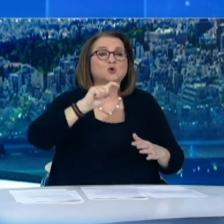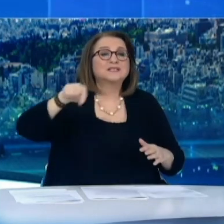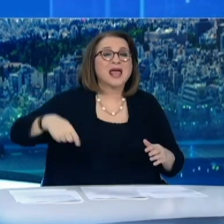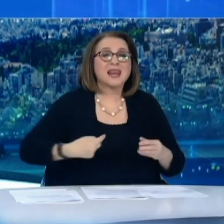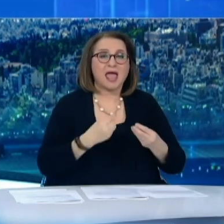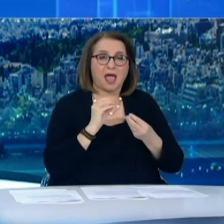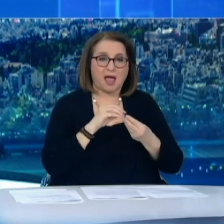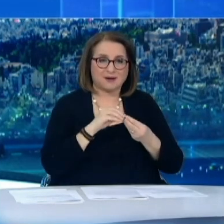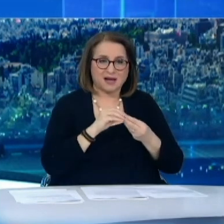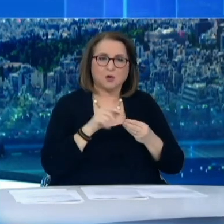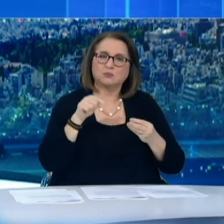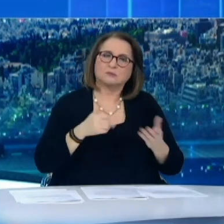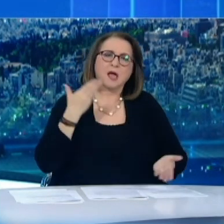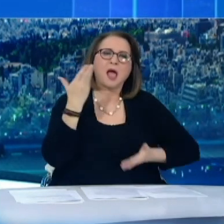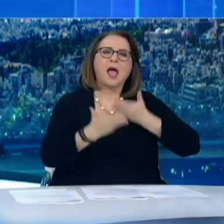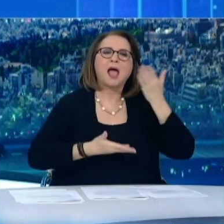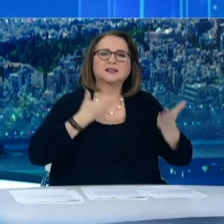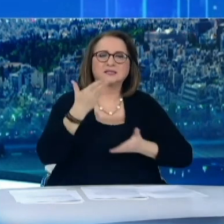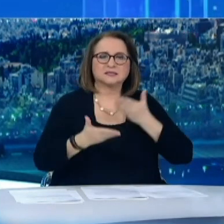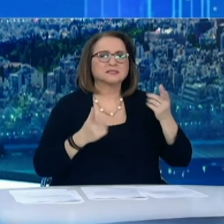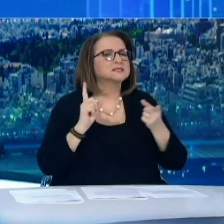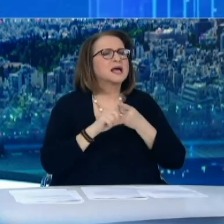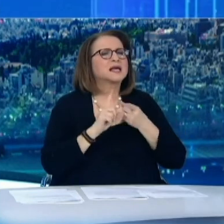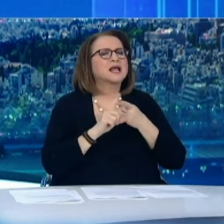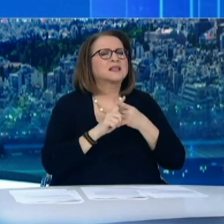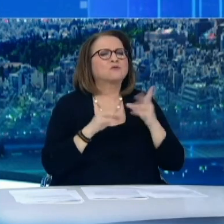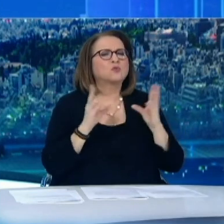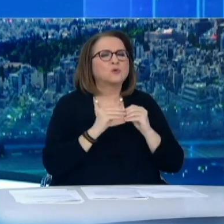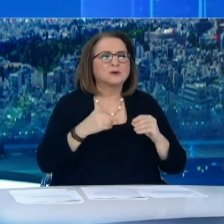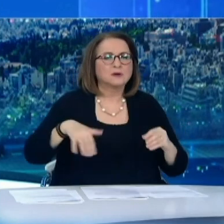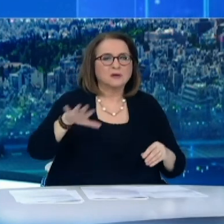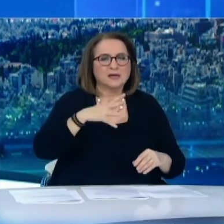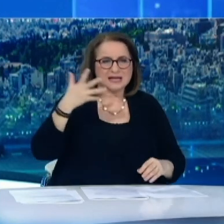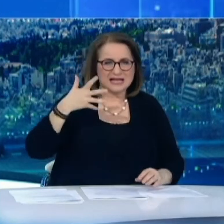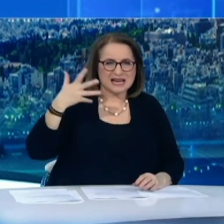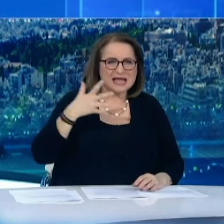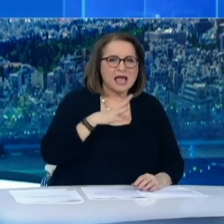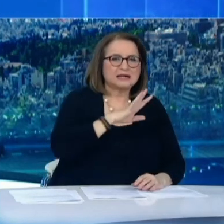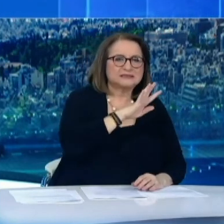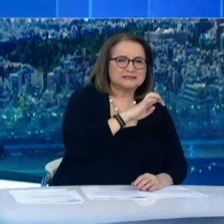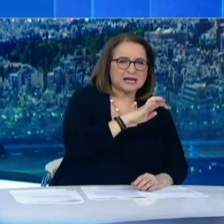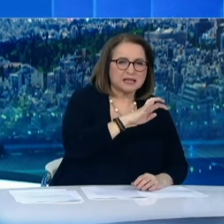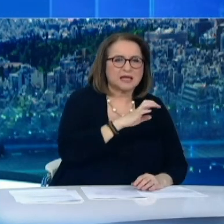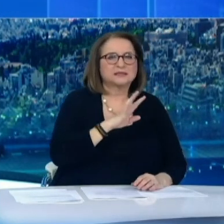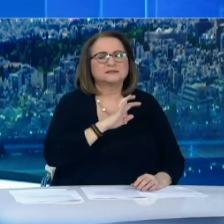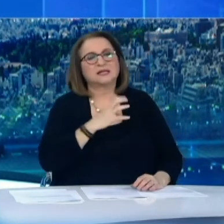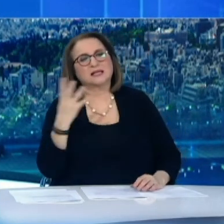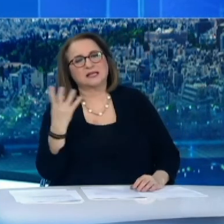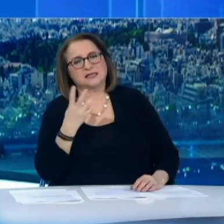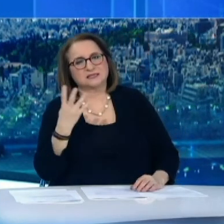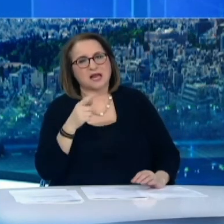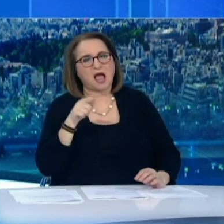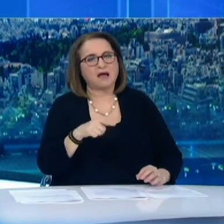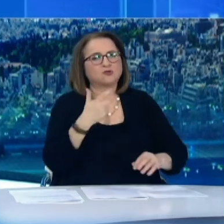ανοίξει πλατφόρμα έτσι ώστε να μπορούν να κλείνουν ραντεβού τα άτομα της ηλικιακής ομάδας 40-44 για το εμβόλιο της